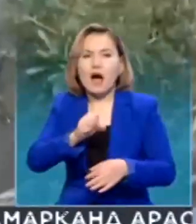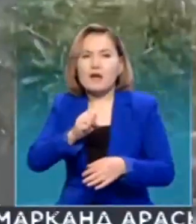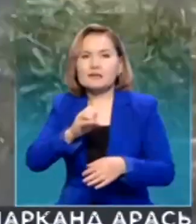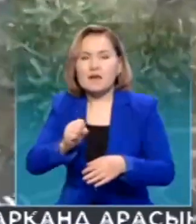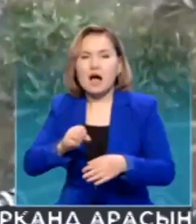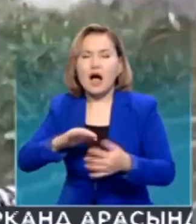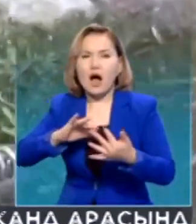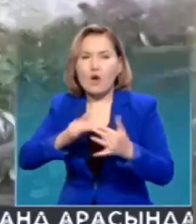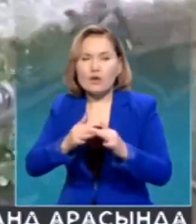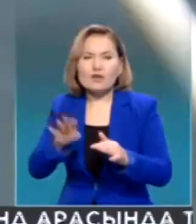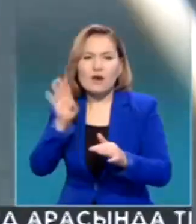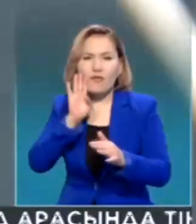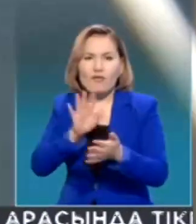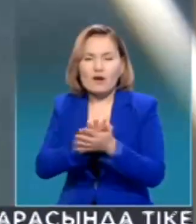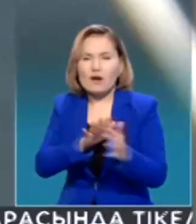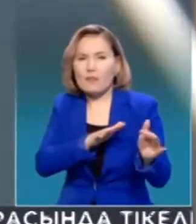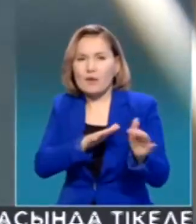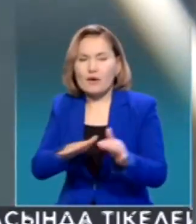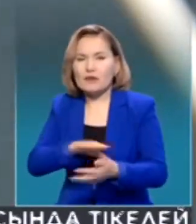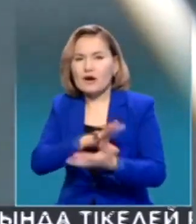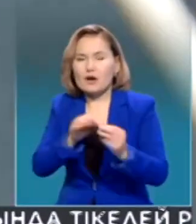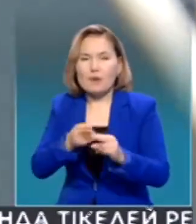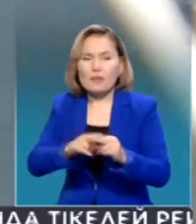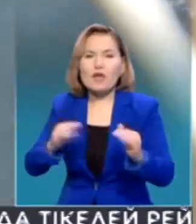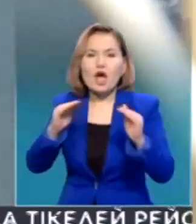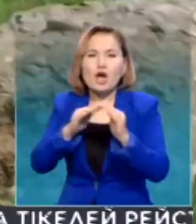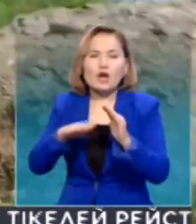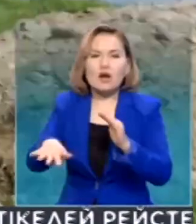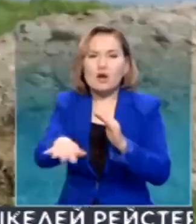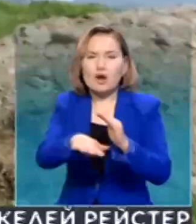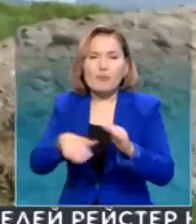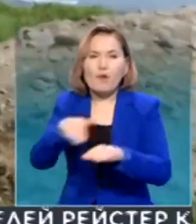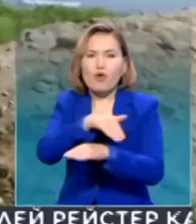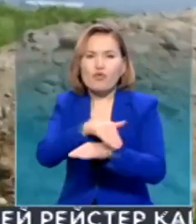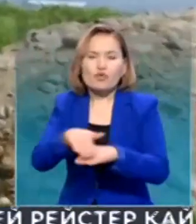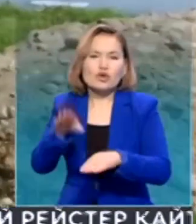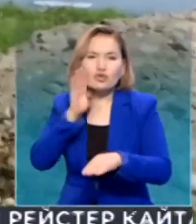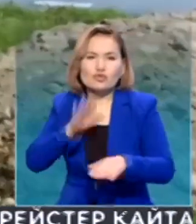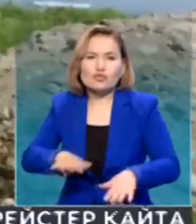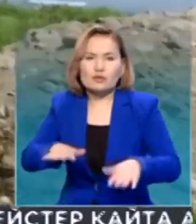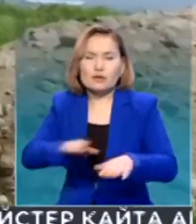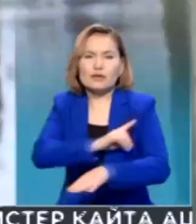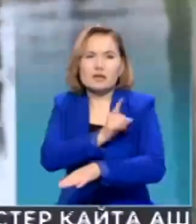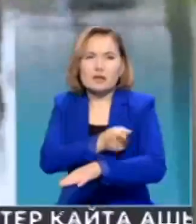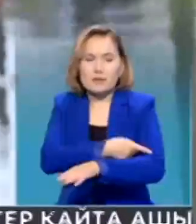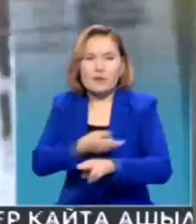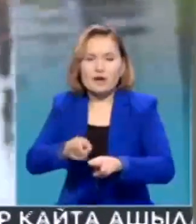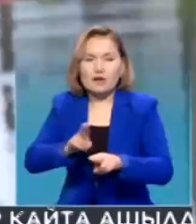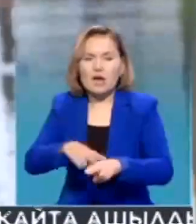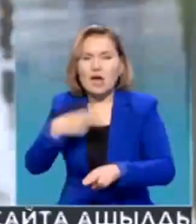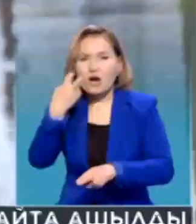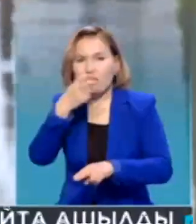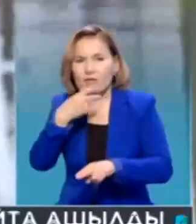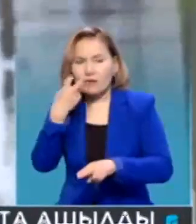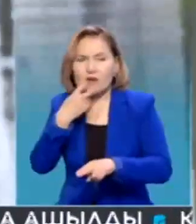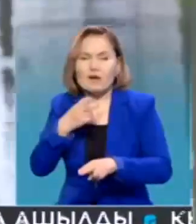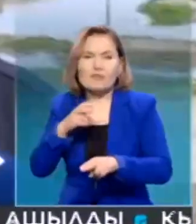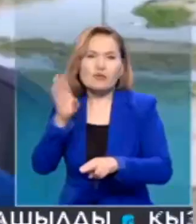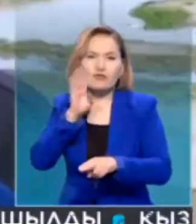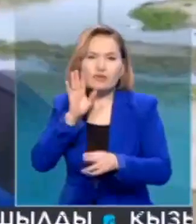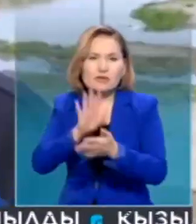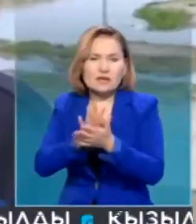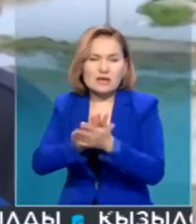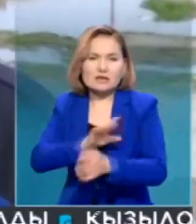ауылында бұлақ секілді ағып жатыр. Салдарынан үйлердің ауласы мен көшелер көлшікке айналған. Жұрт үйіміз үйіндіге айнала ма деп